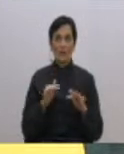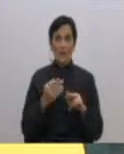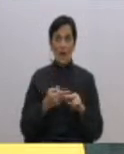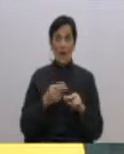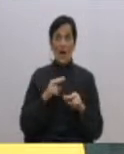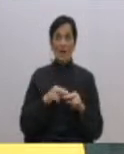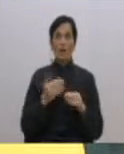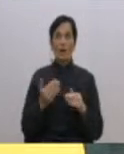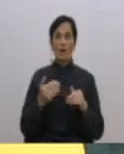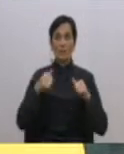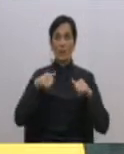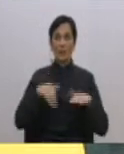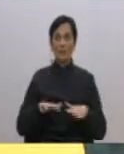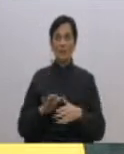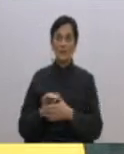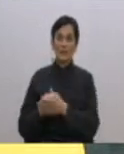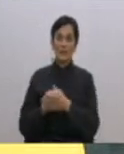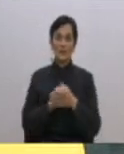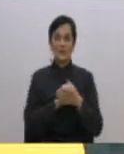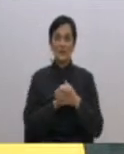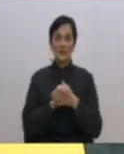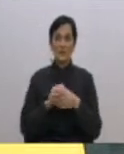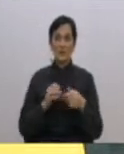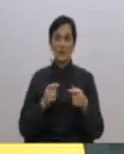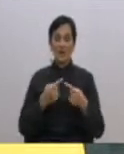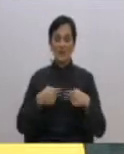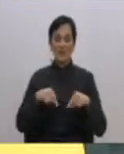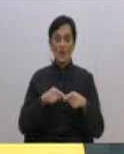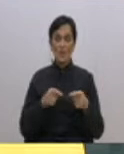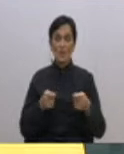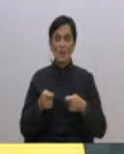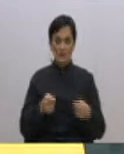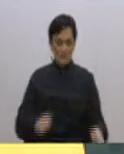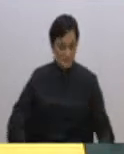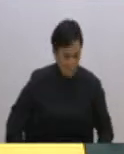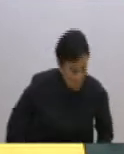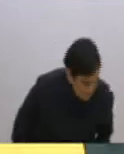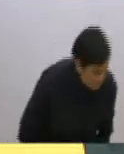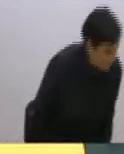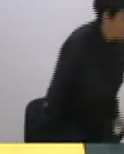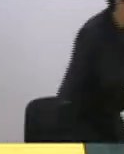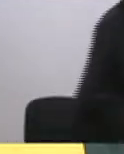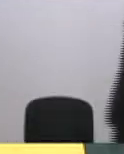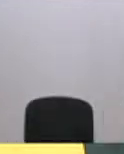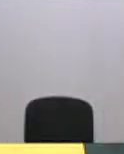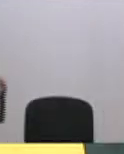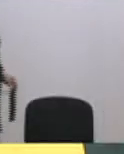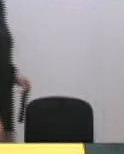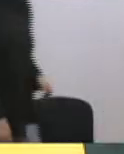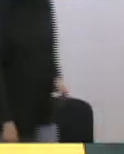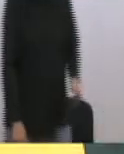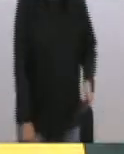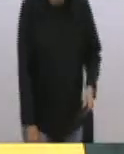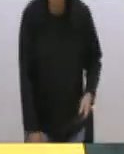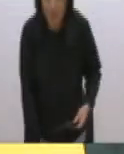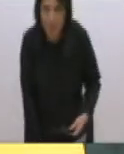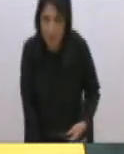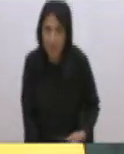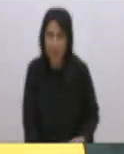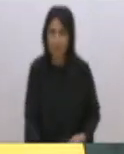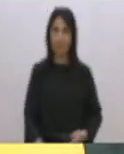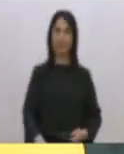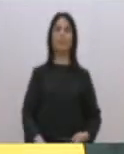Ამასთან დგინდება კოლექტიური მართვის ორგანიზაციის ვალდებულება, საქმიანობა განახორციელოს იმ უფლებათა მფლობელების